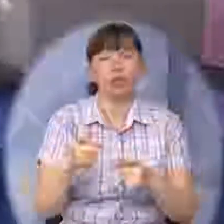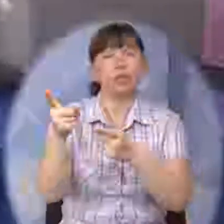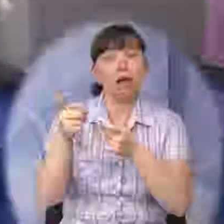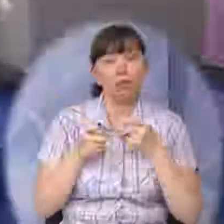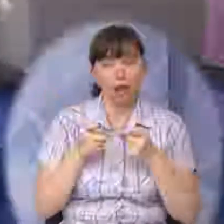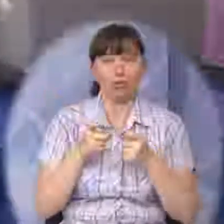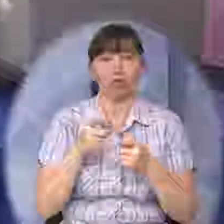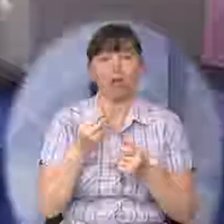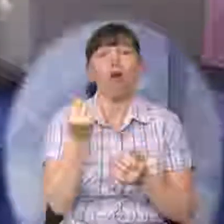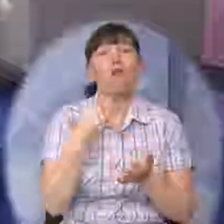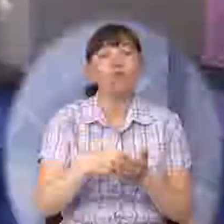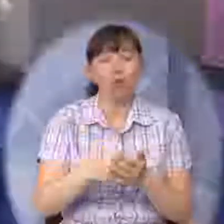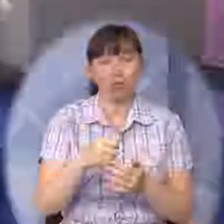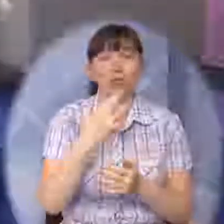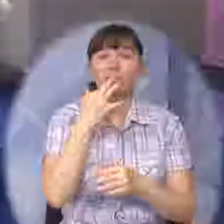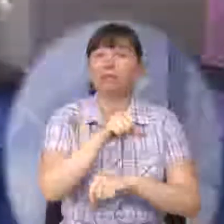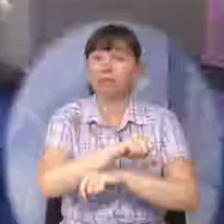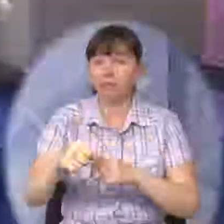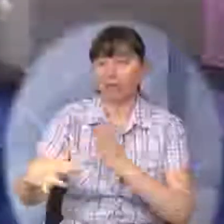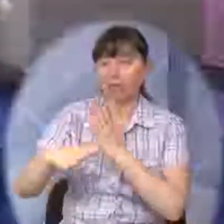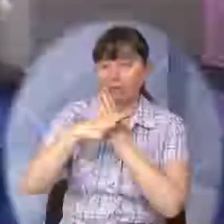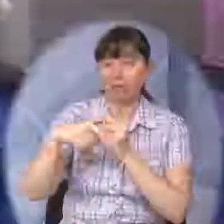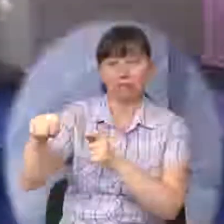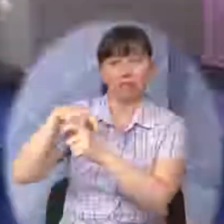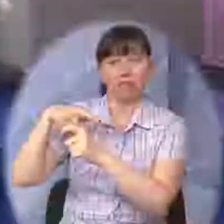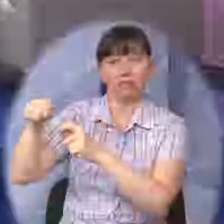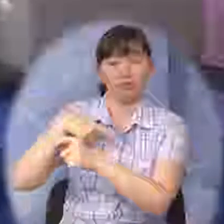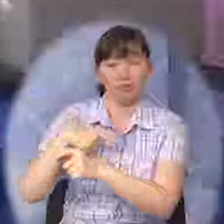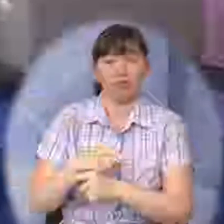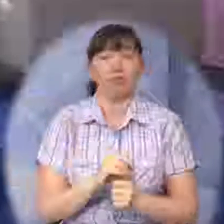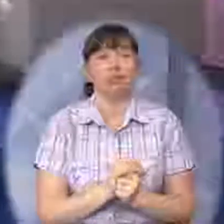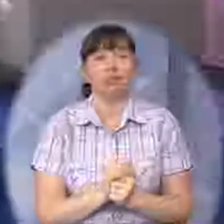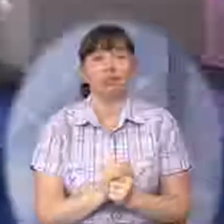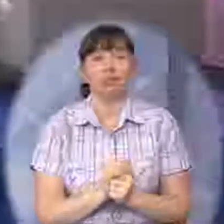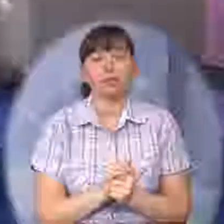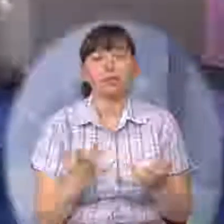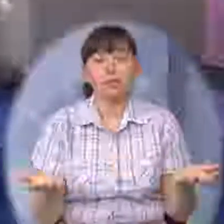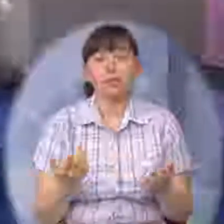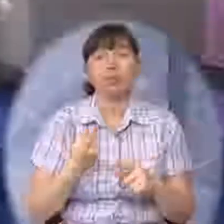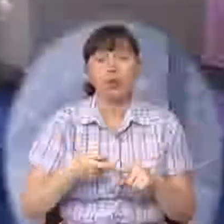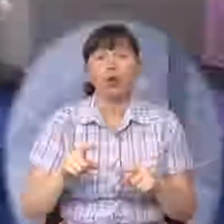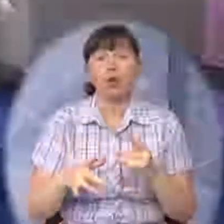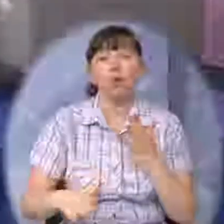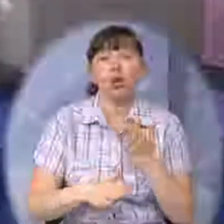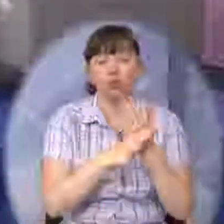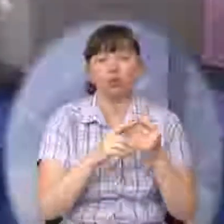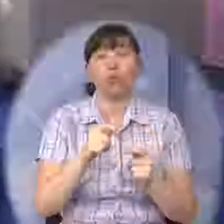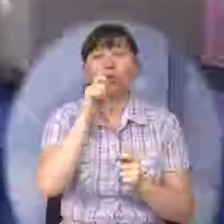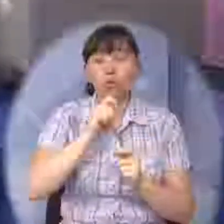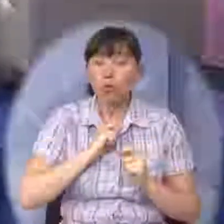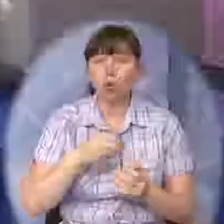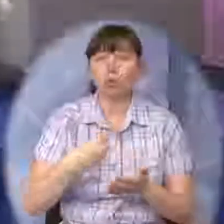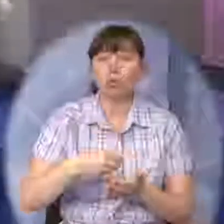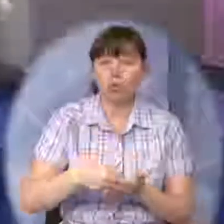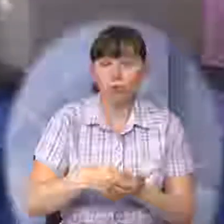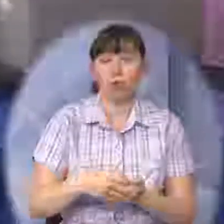să atragem fonduri din afara țării, că ați vorbit un pic despre finanțarea din afara țării. Păi iată, cu ajutorul